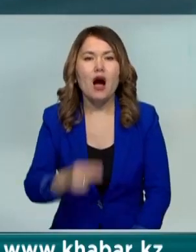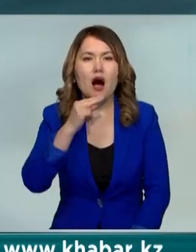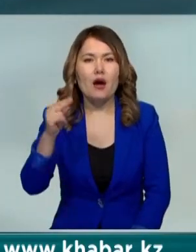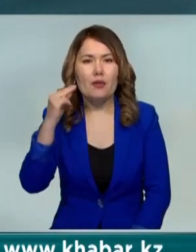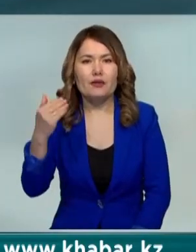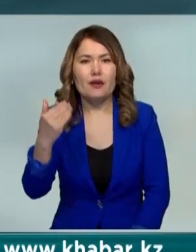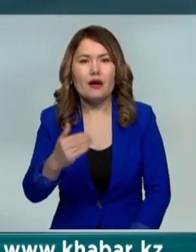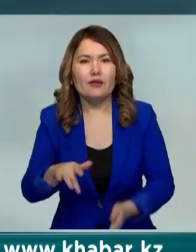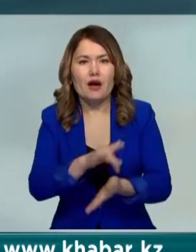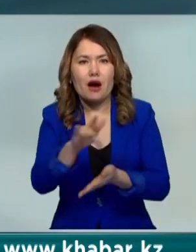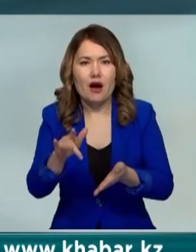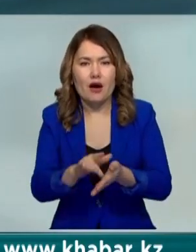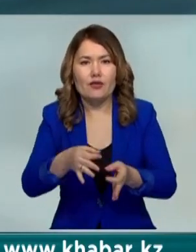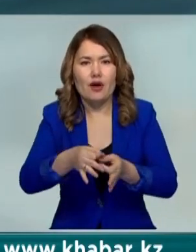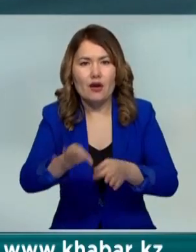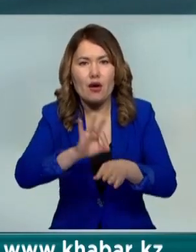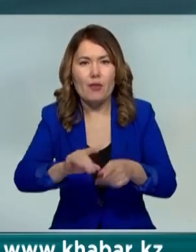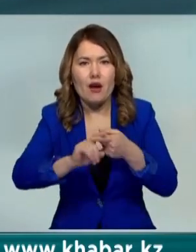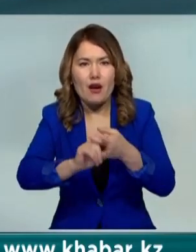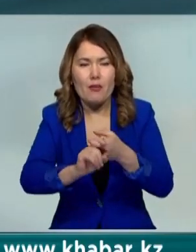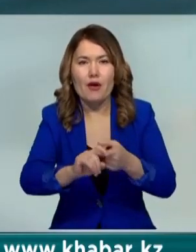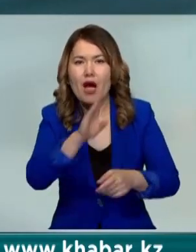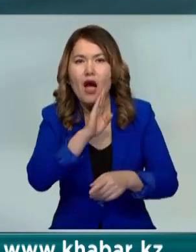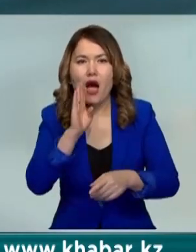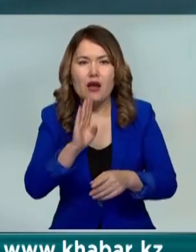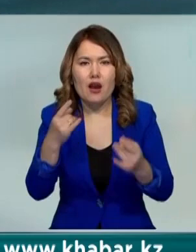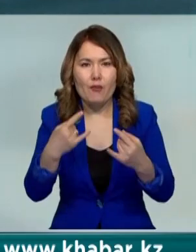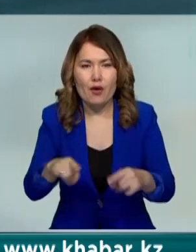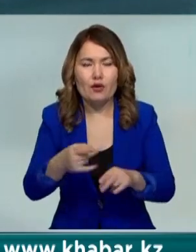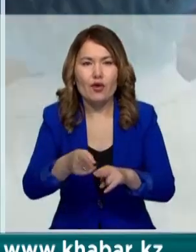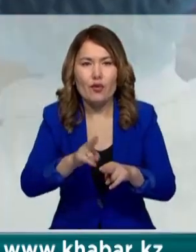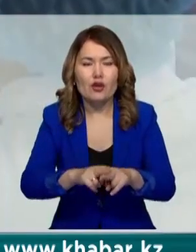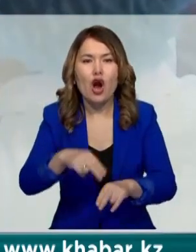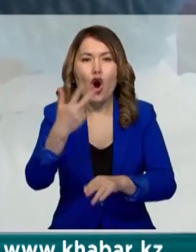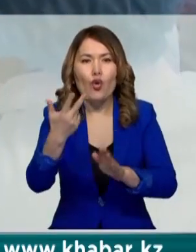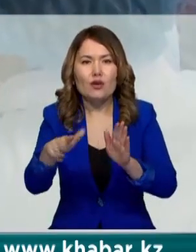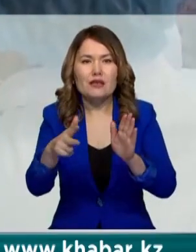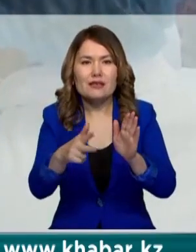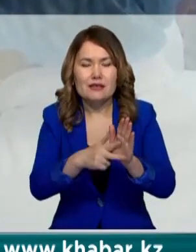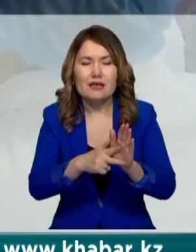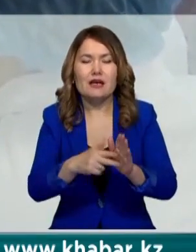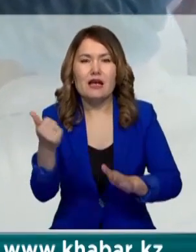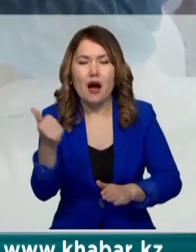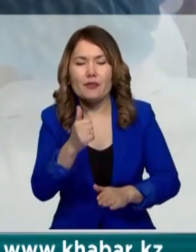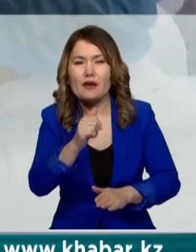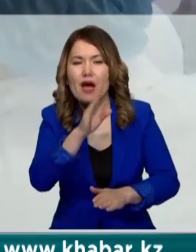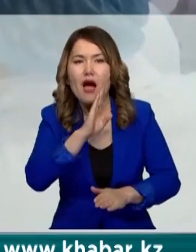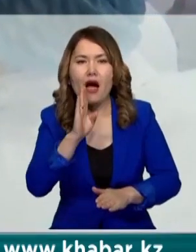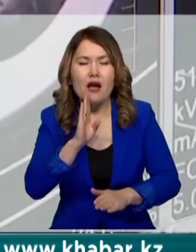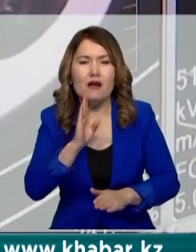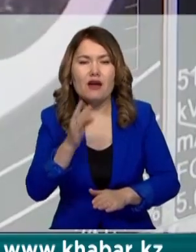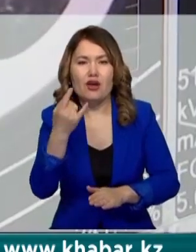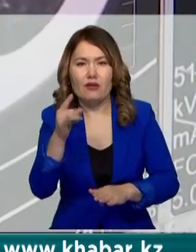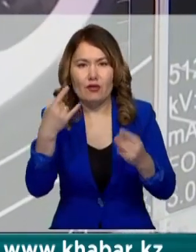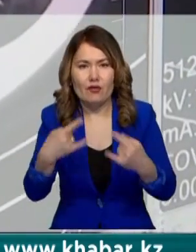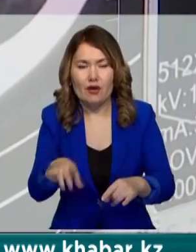Қытайдың Харбин қаласында коронавирус жұқтырған әйел босанды. Науқас жүктіліктің 38-ші аптасында болған. Жағдайы нашарлай бастаған